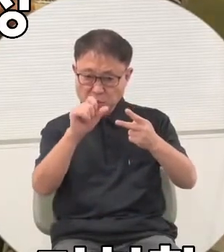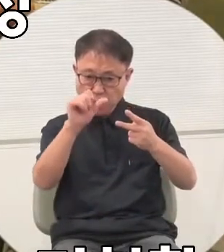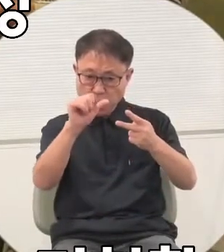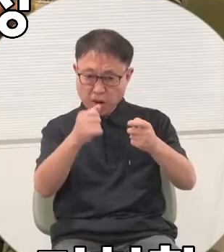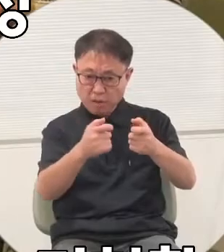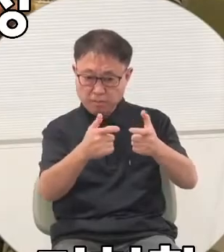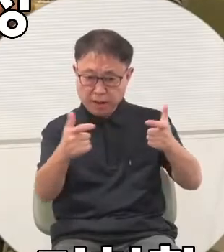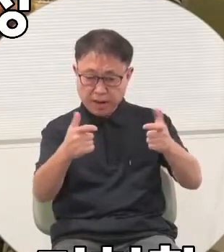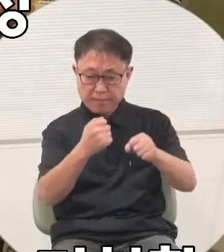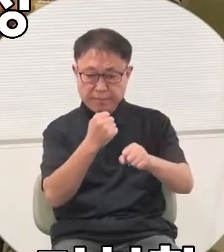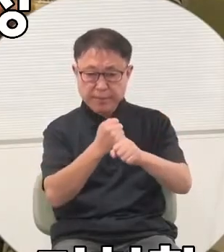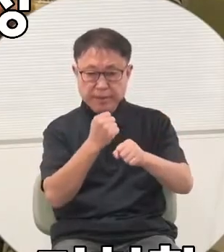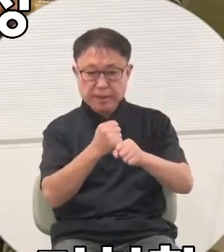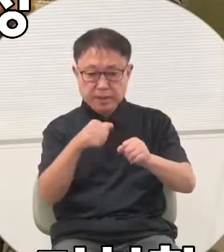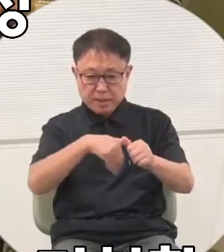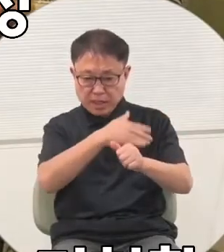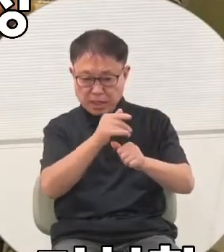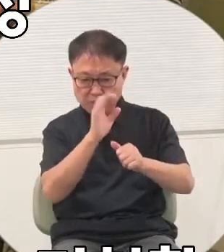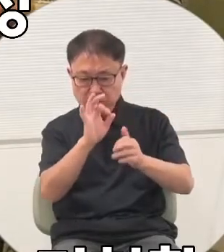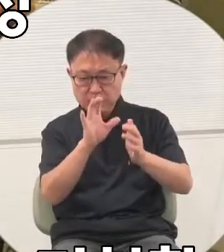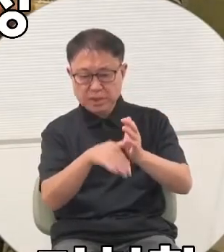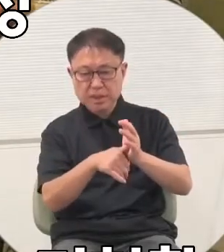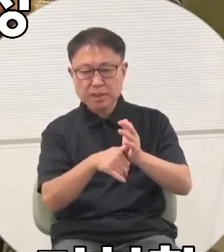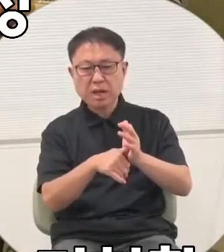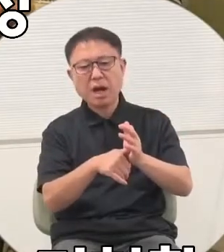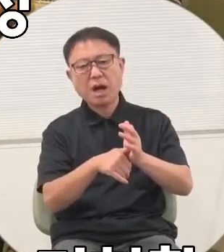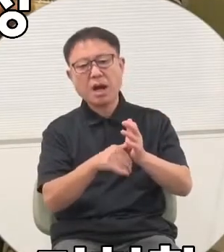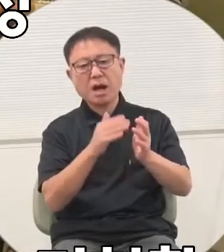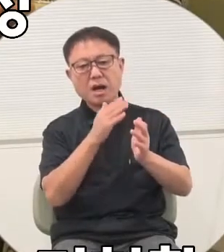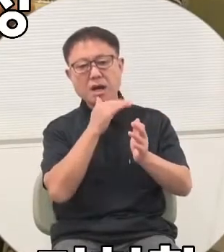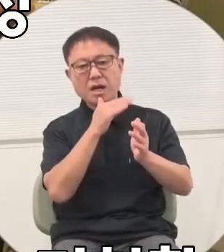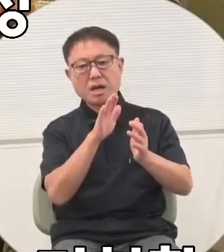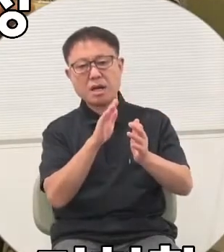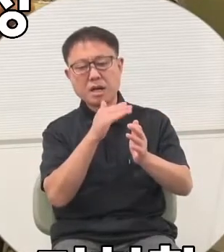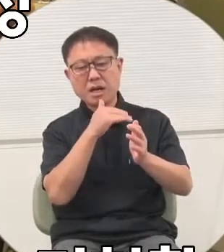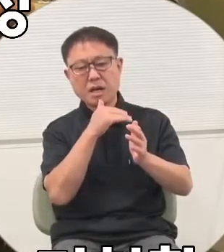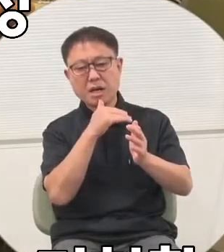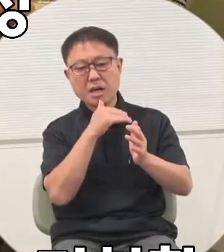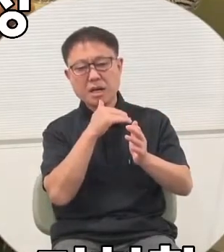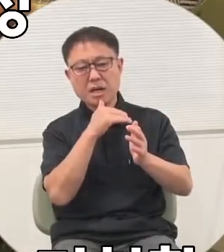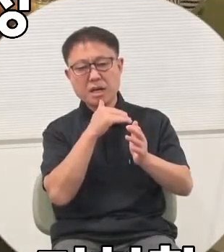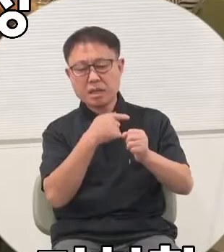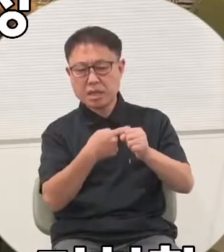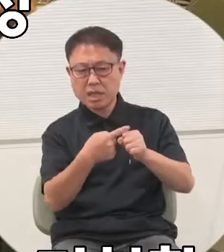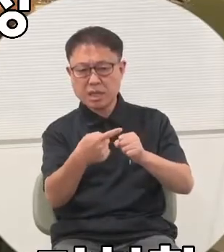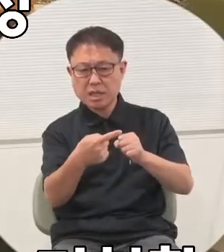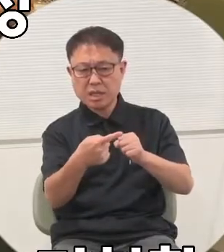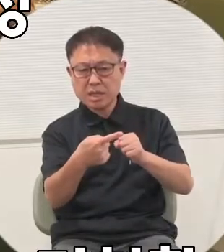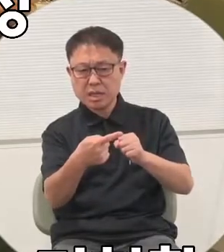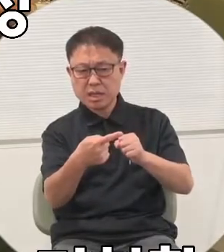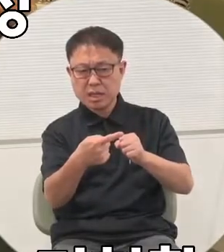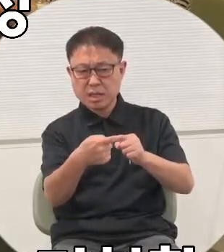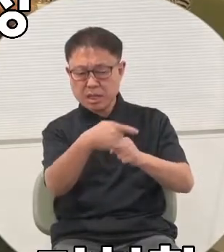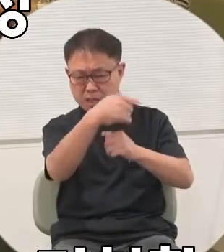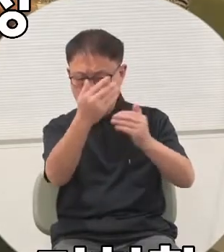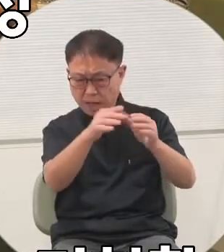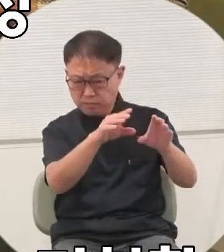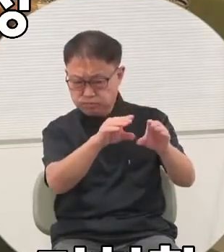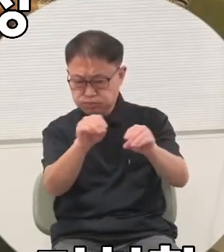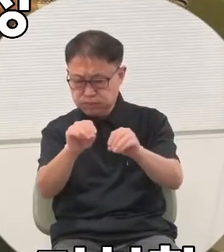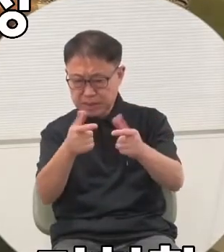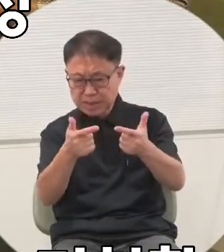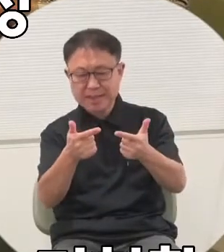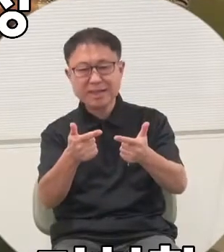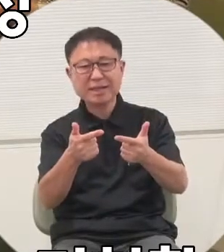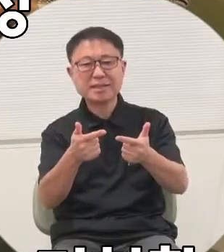격상되면서 그때까지 이제 상황을 볼 때는 진짜 뭐 이러다가 정말 내년에는 뭐 아무것도 못 하나 막 이제 또